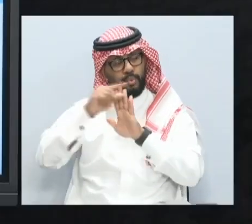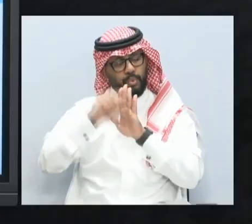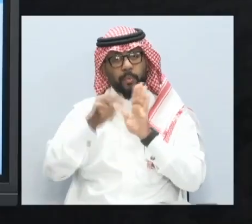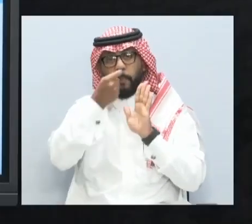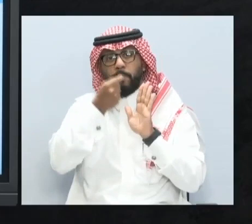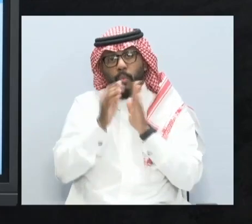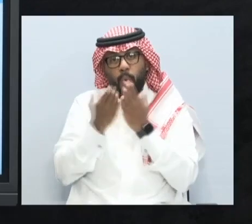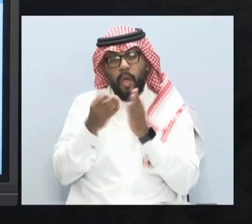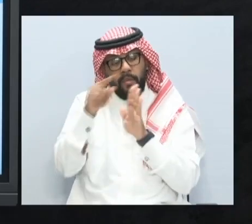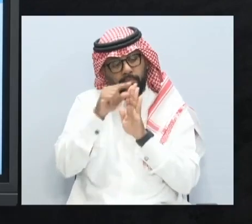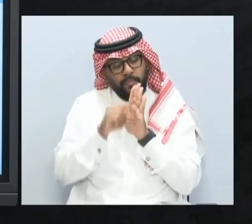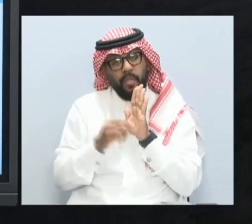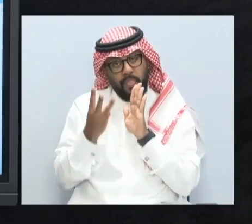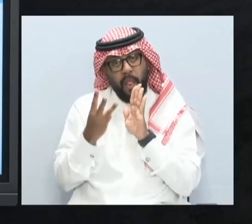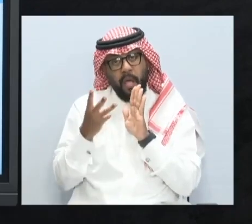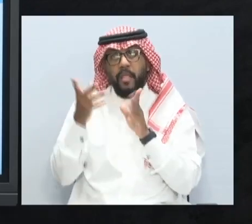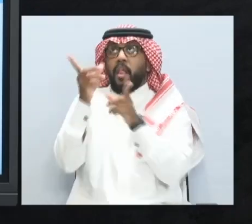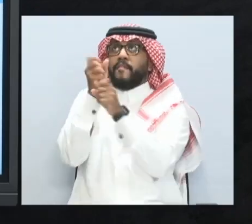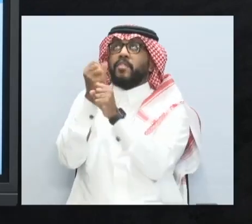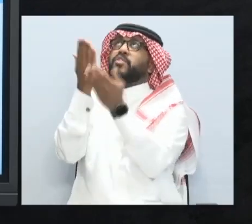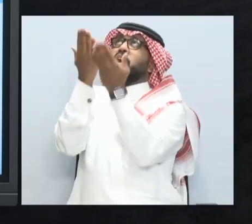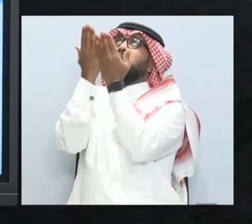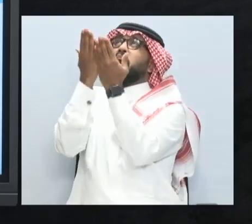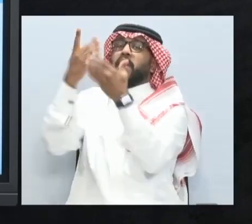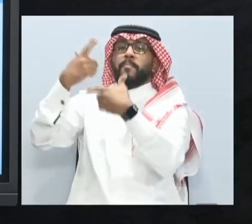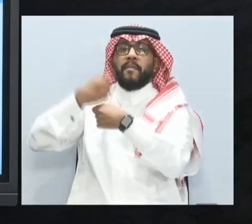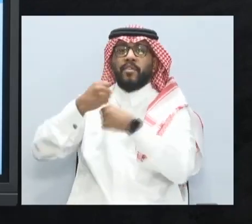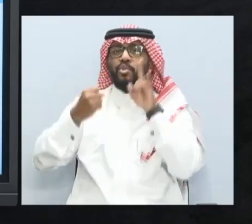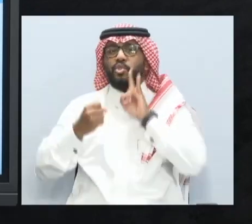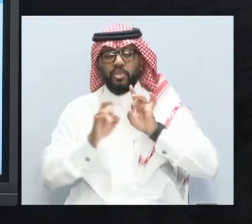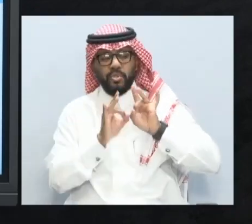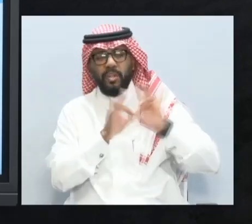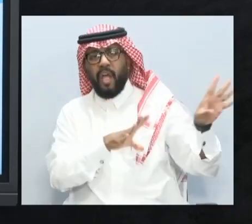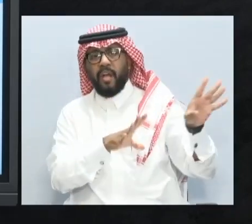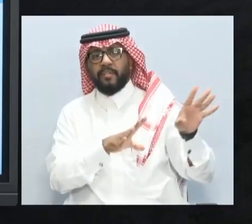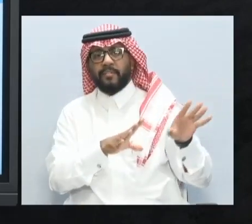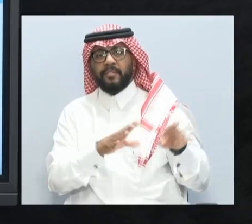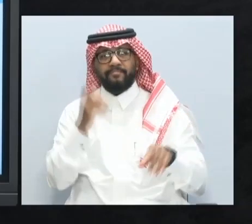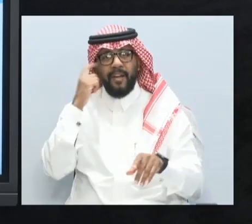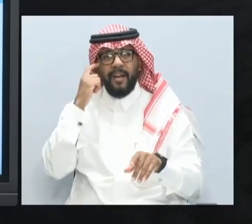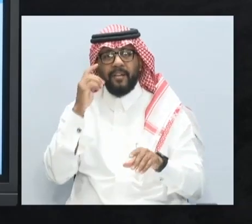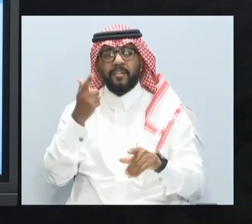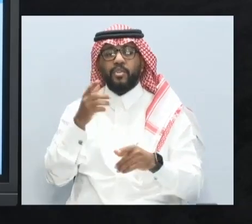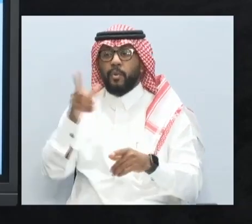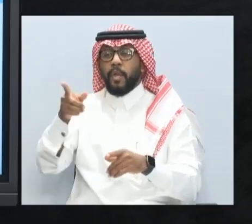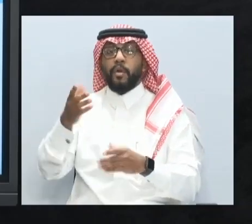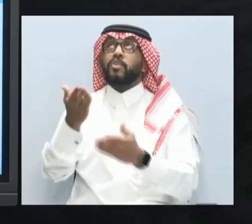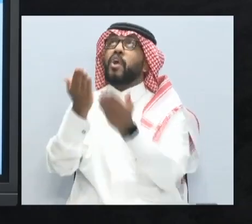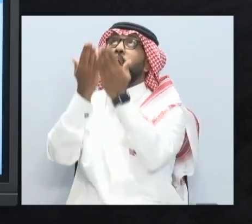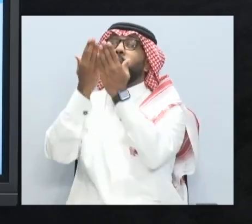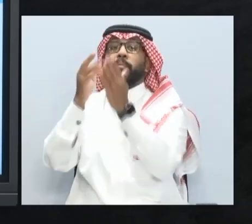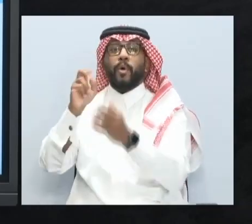اي تلتجئ وتعتصر قل اعوذ برب الناس ملك الناس اله